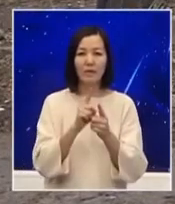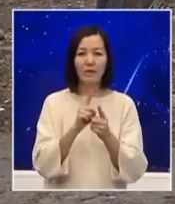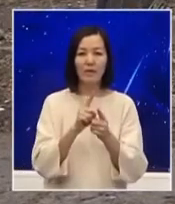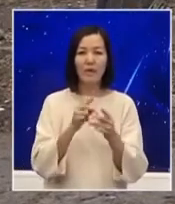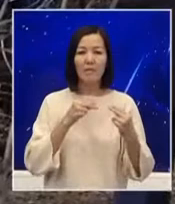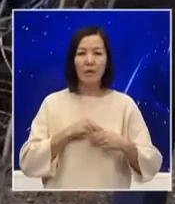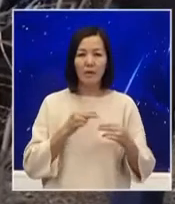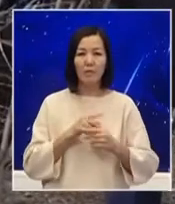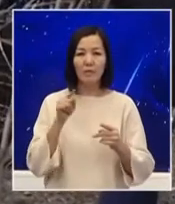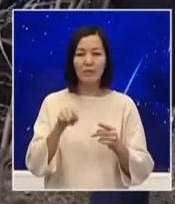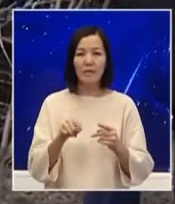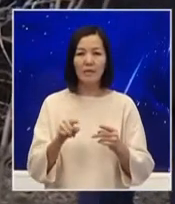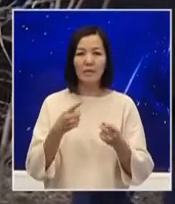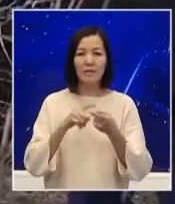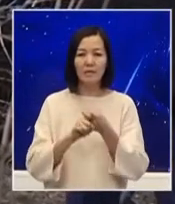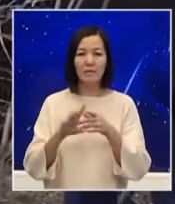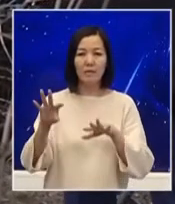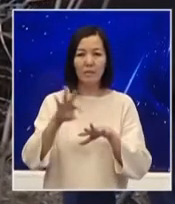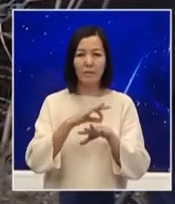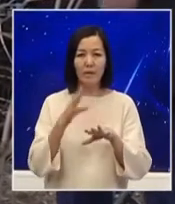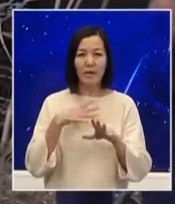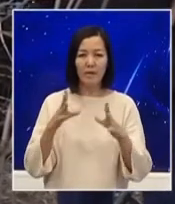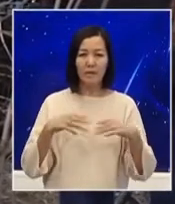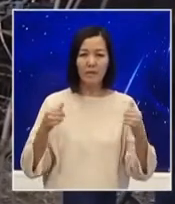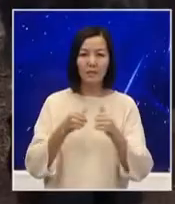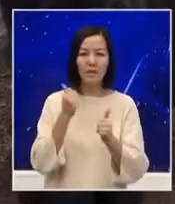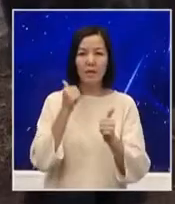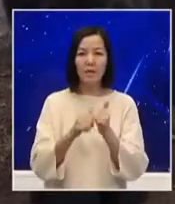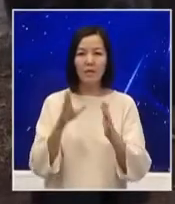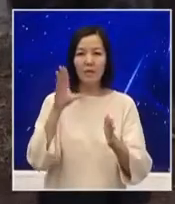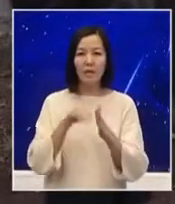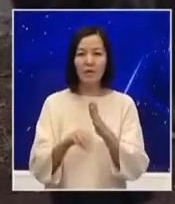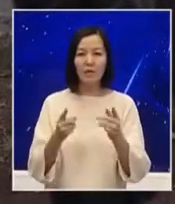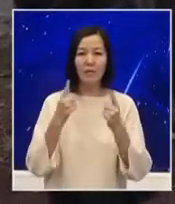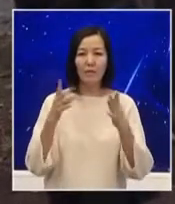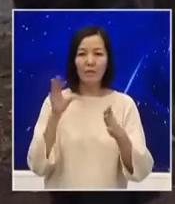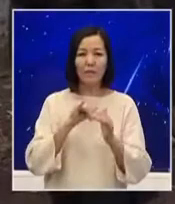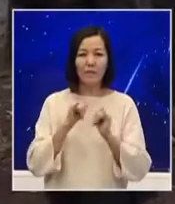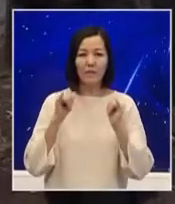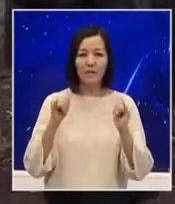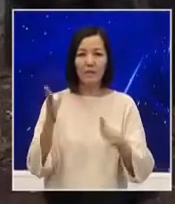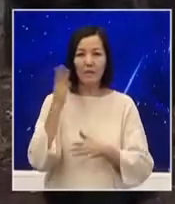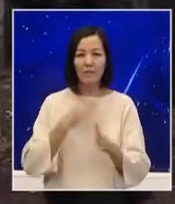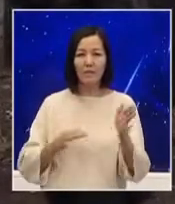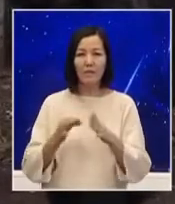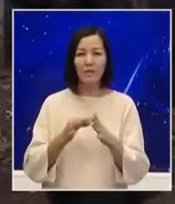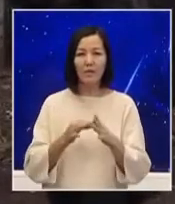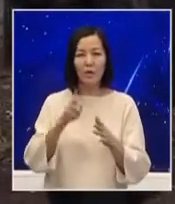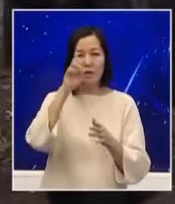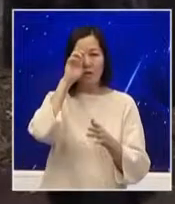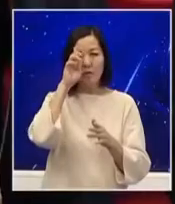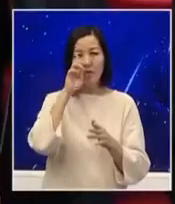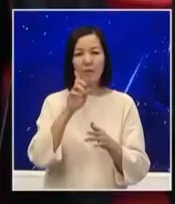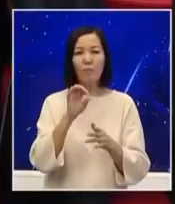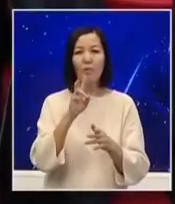по работе. Здесь же они и связали себя узами брака. Каждый из них внес огромный вклад в развитие не только Алматинской области, но и